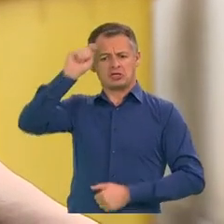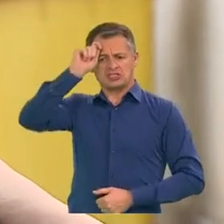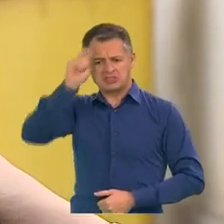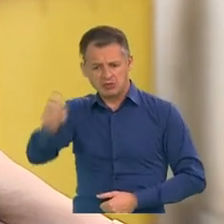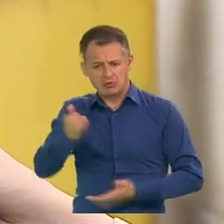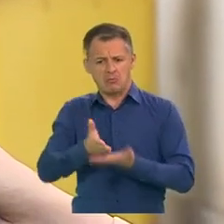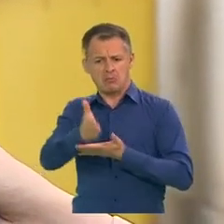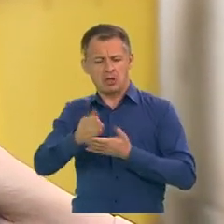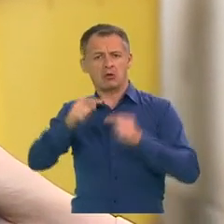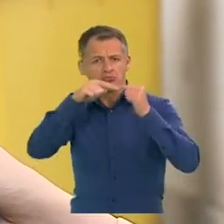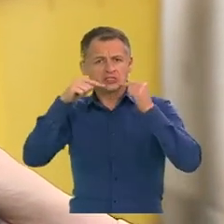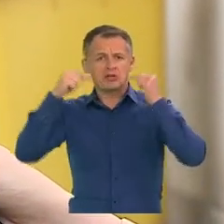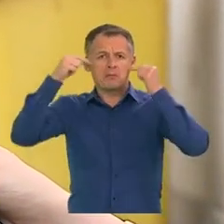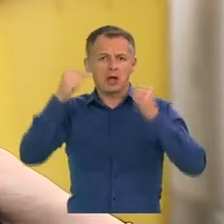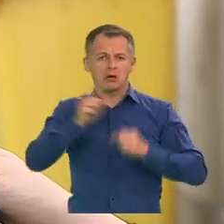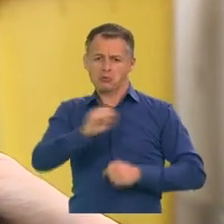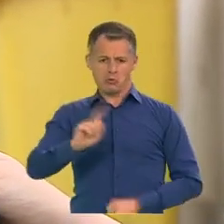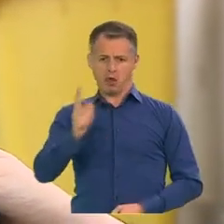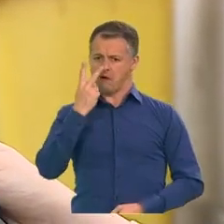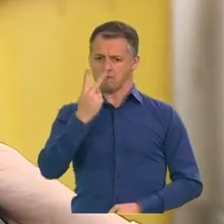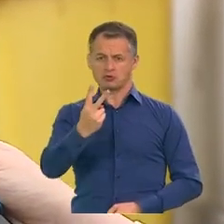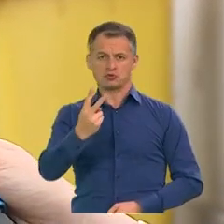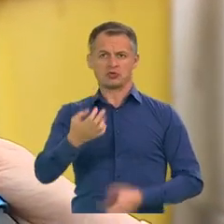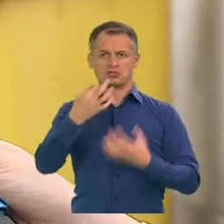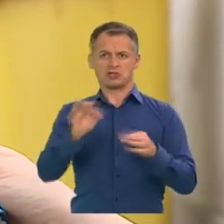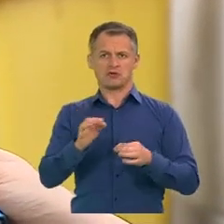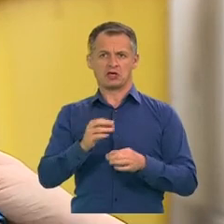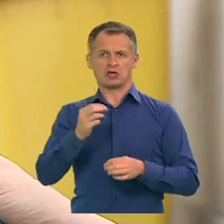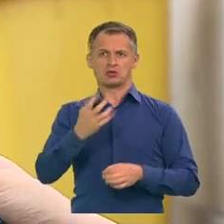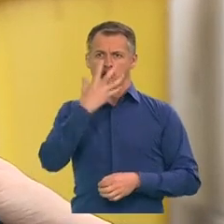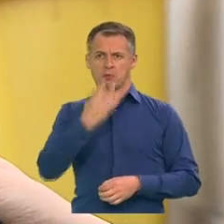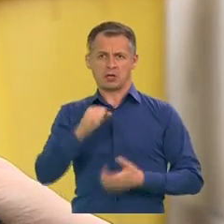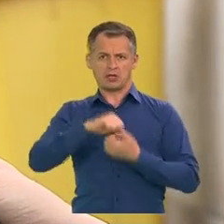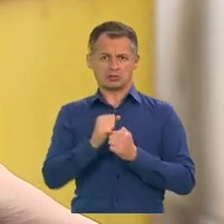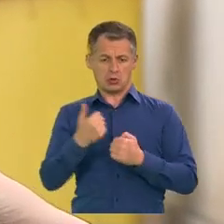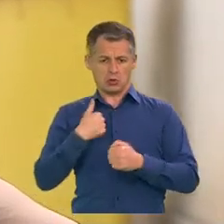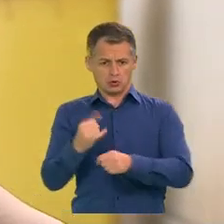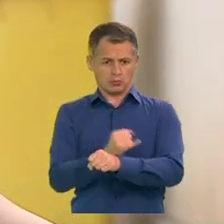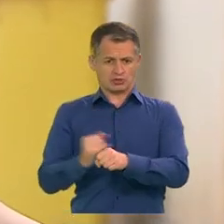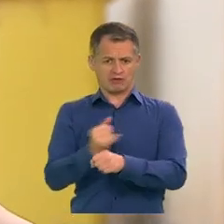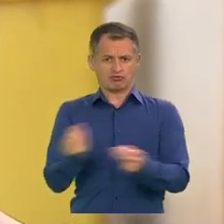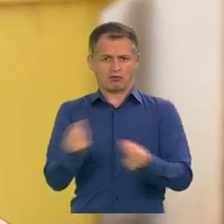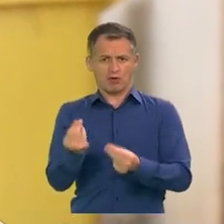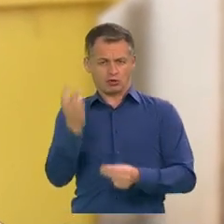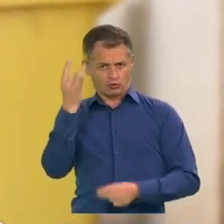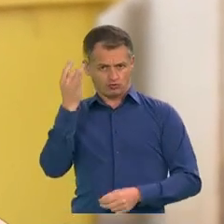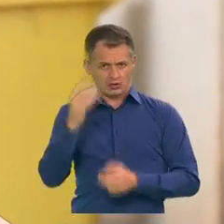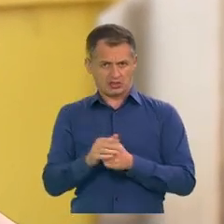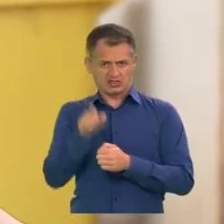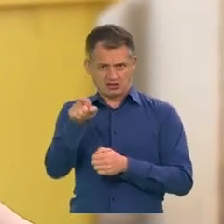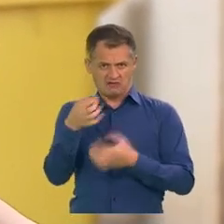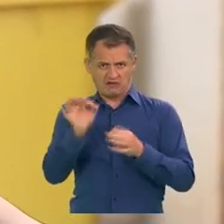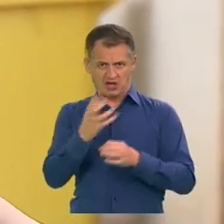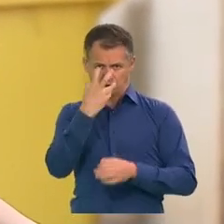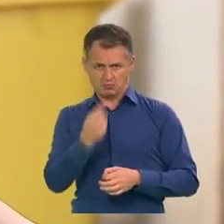zâmbea, adică nu l-am văzut să fie supărat sau să observ ceva, să fie în depresie, din